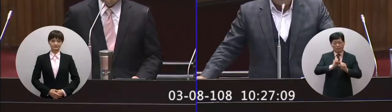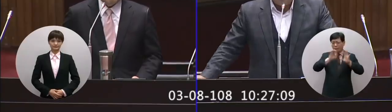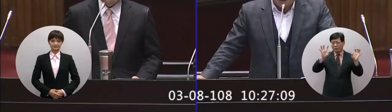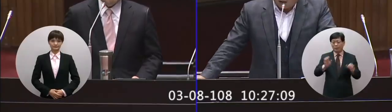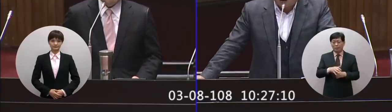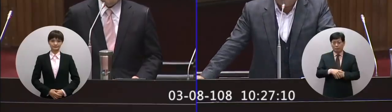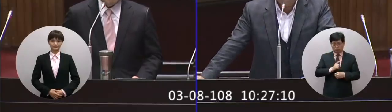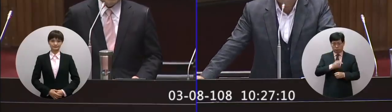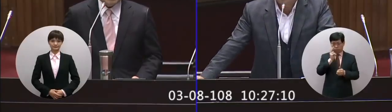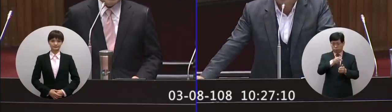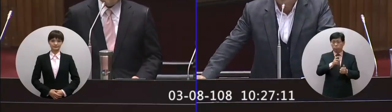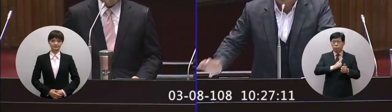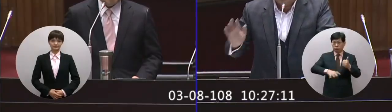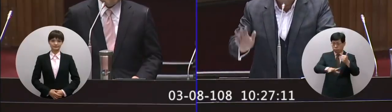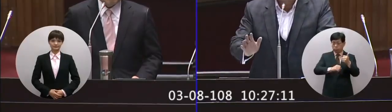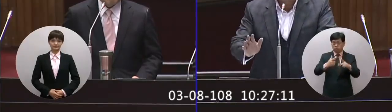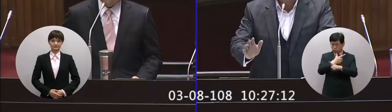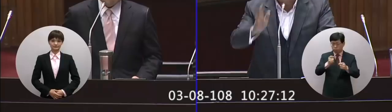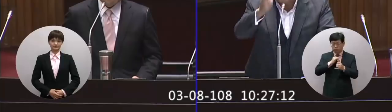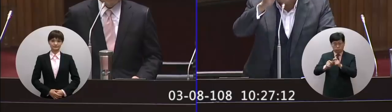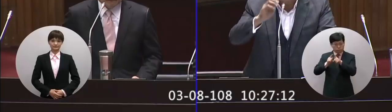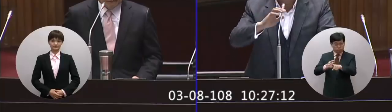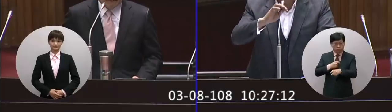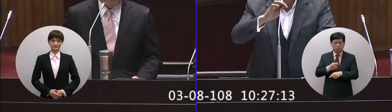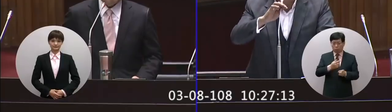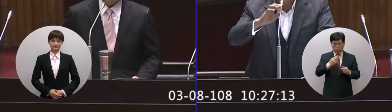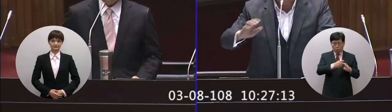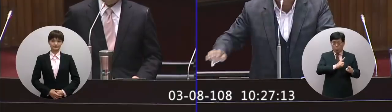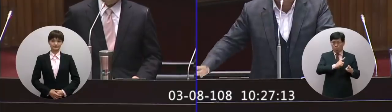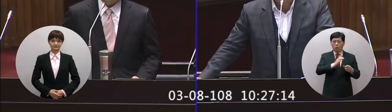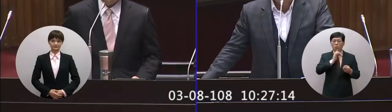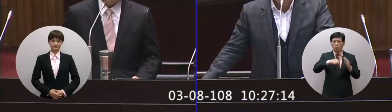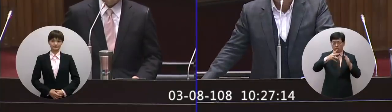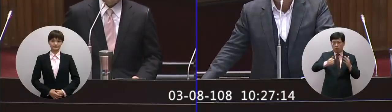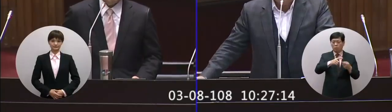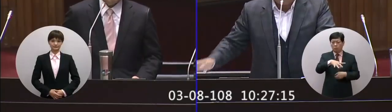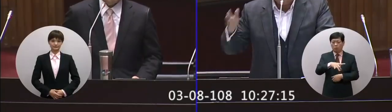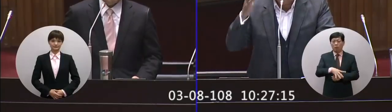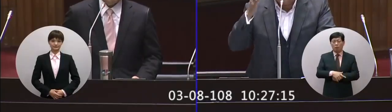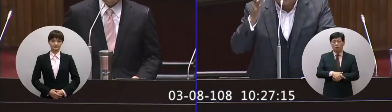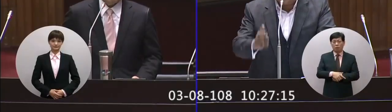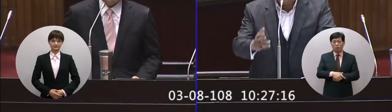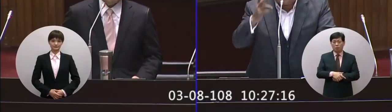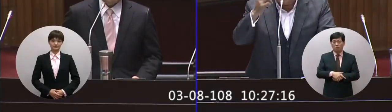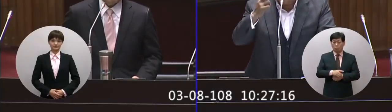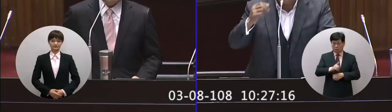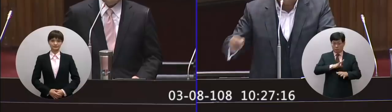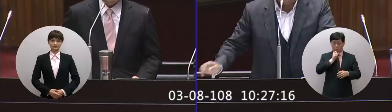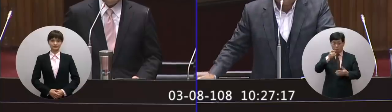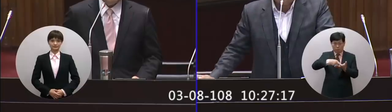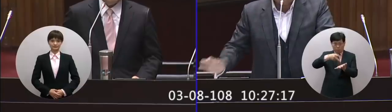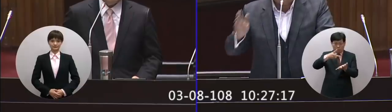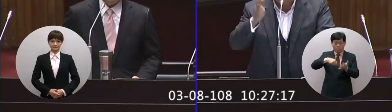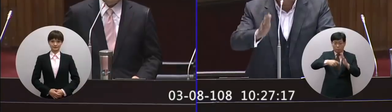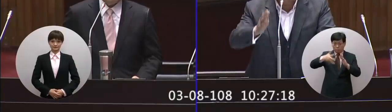说，你要求大家都要接地气，我相信你是一个最接地气的院长。好，你除了现在两任的